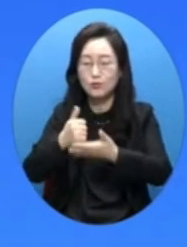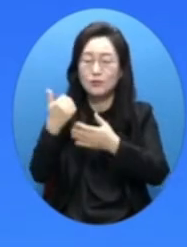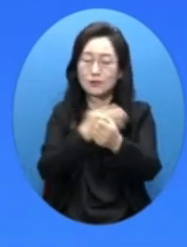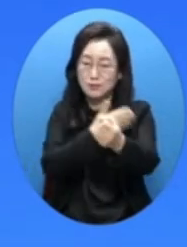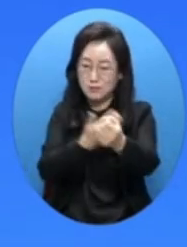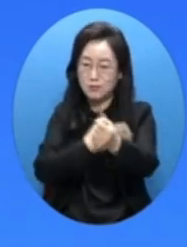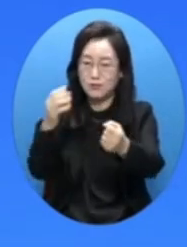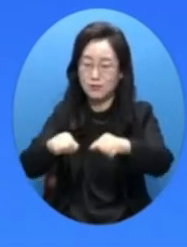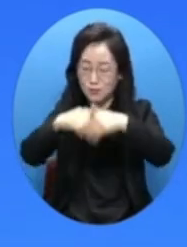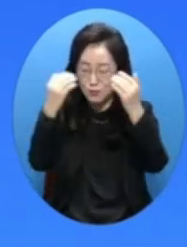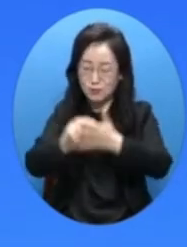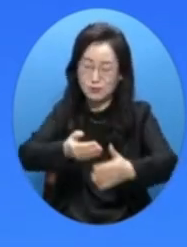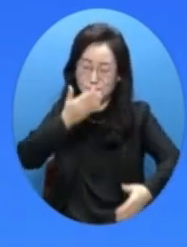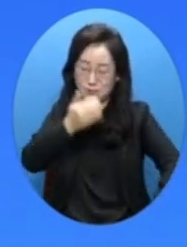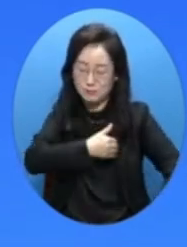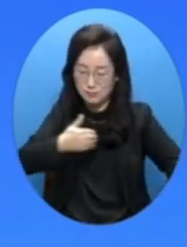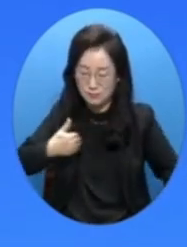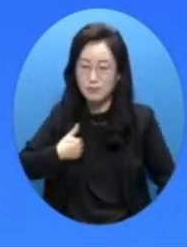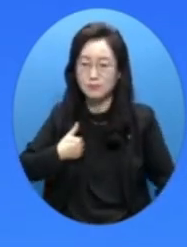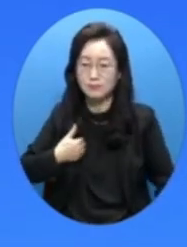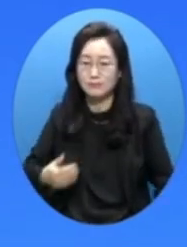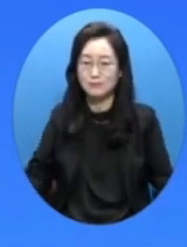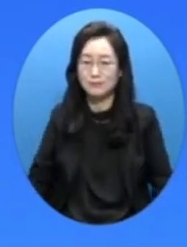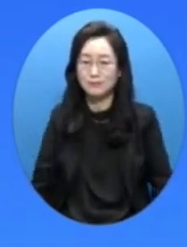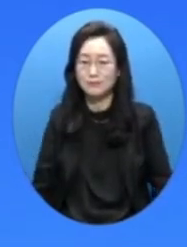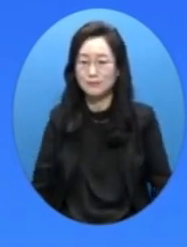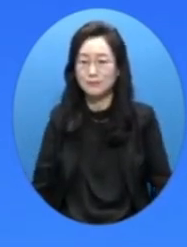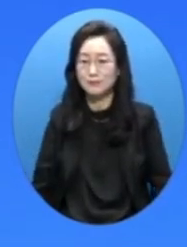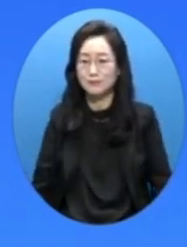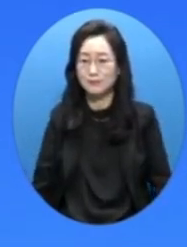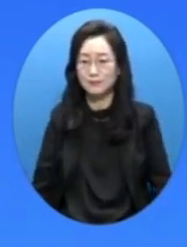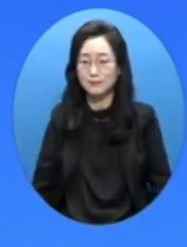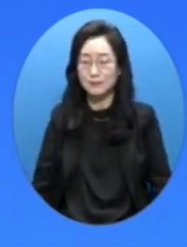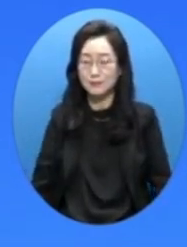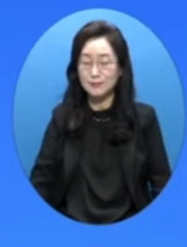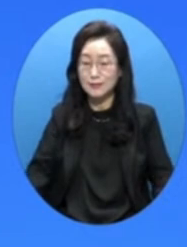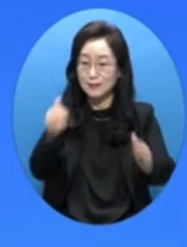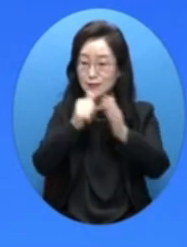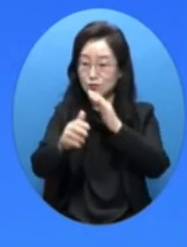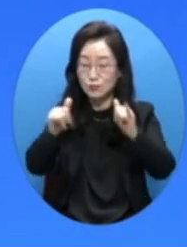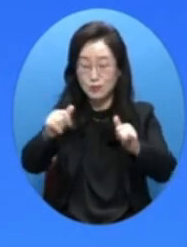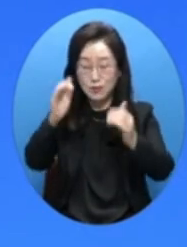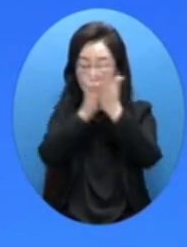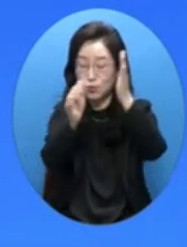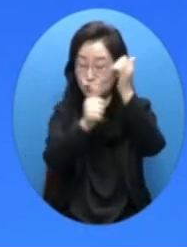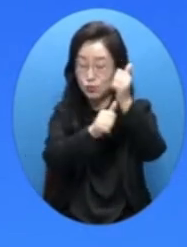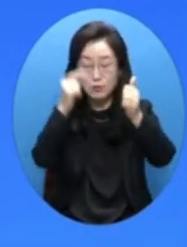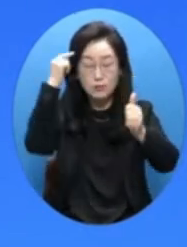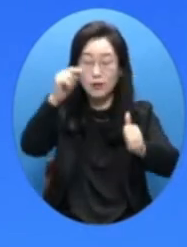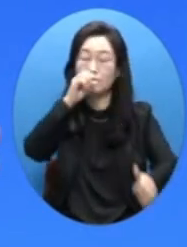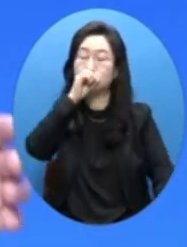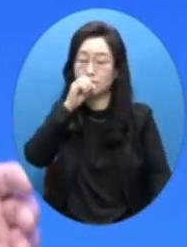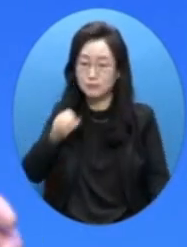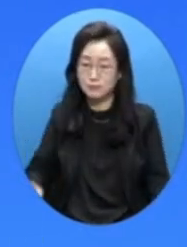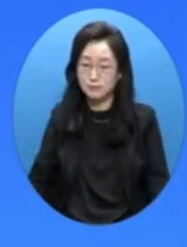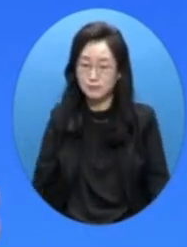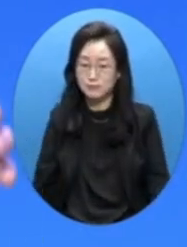모든 일을 잘 감당할 수 있게 되는 것입니다 지도자 요사가 방심했습니다